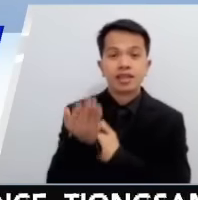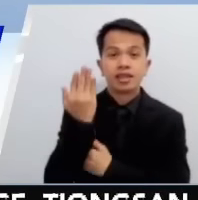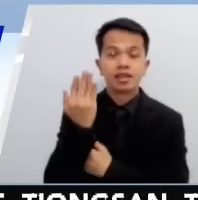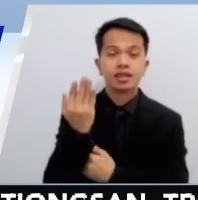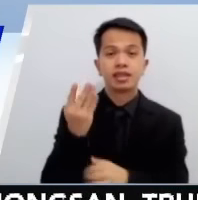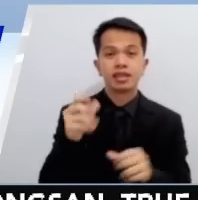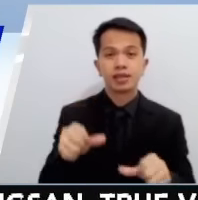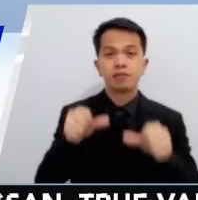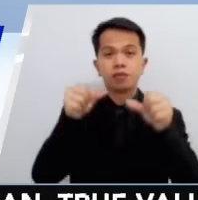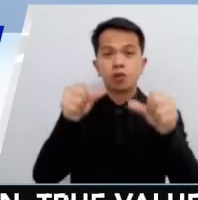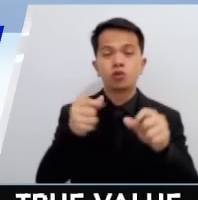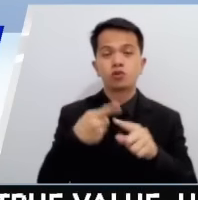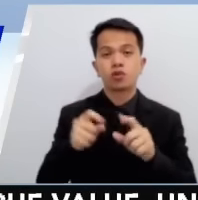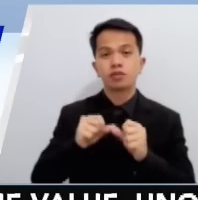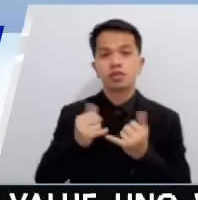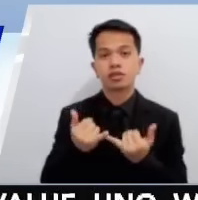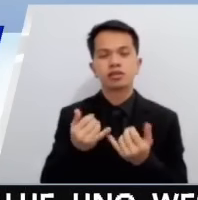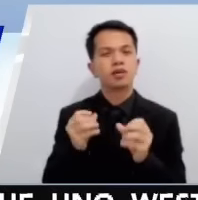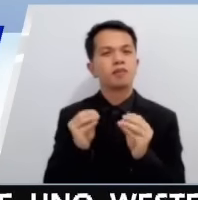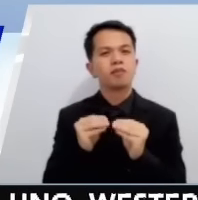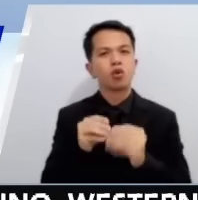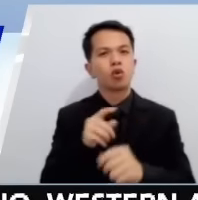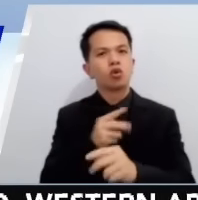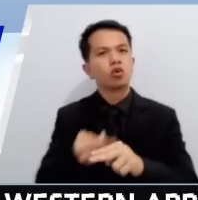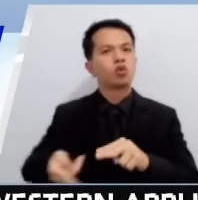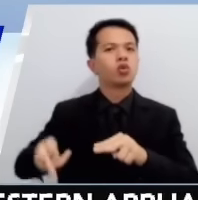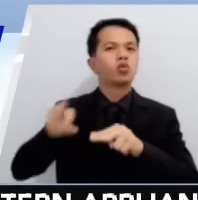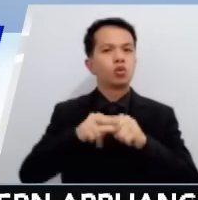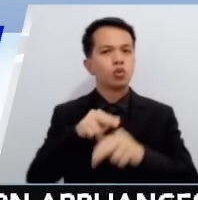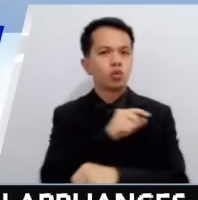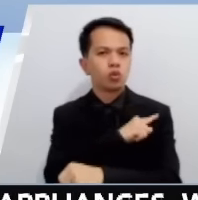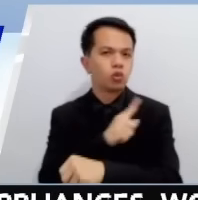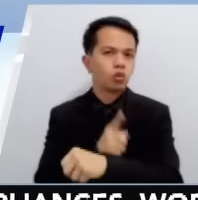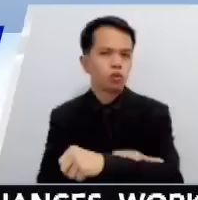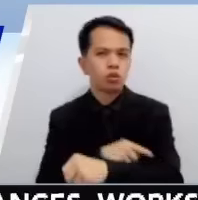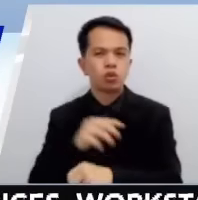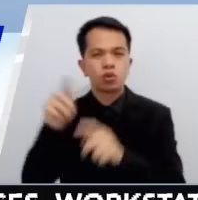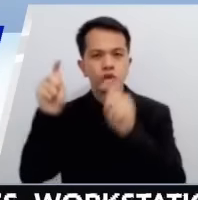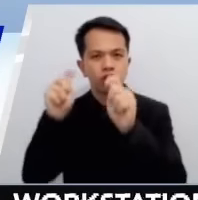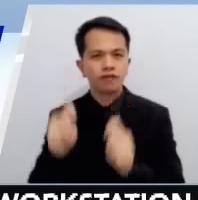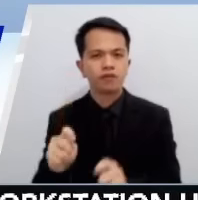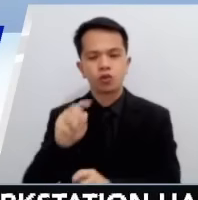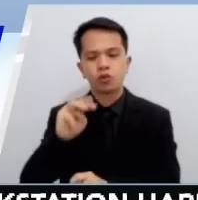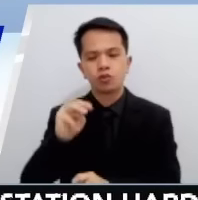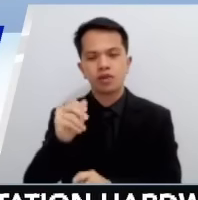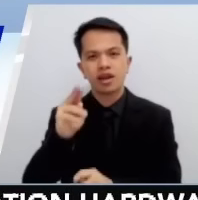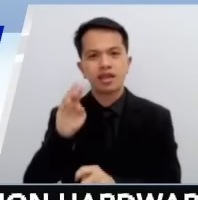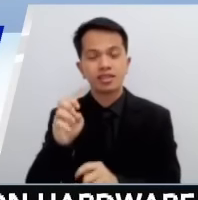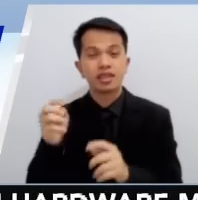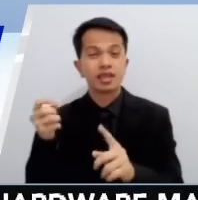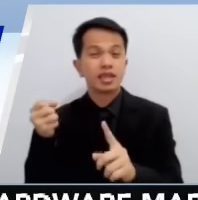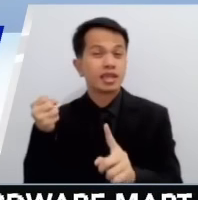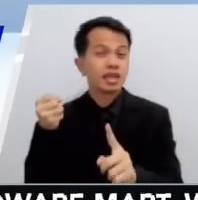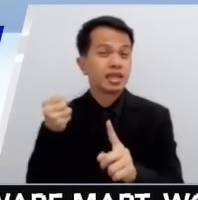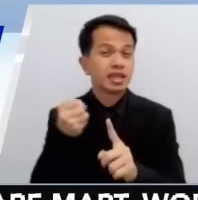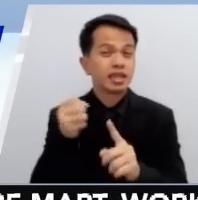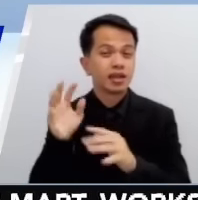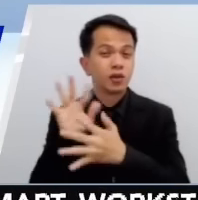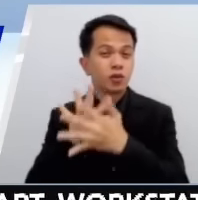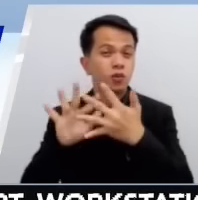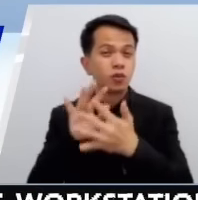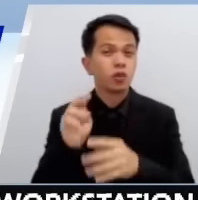ahensya ay lalo pang lumakas ang bagyong marce habang patuloy itong nagbabanta dito po sa extreme Northern